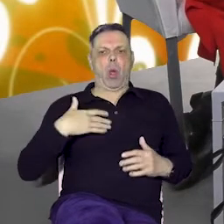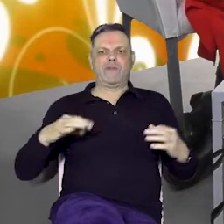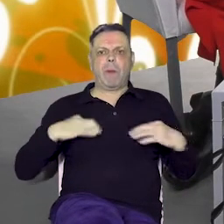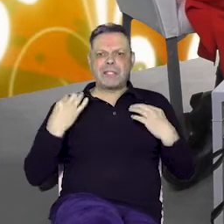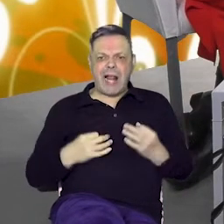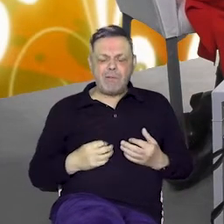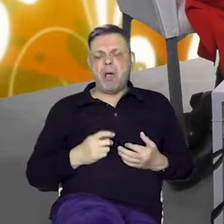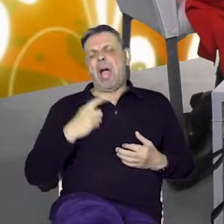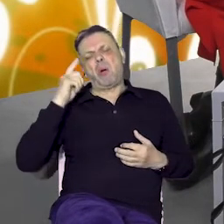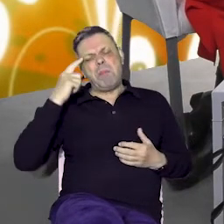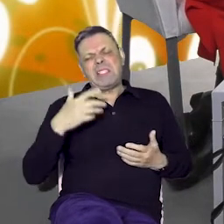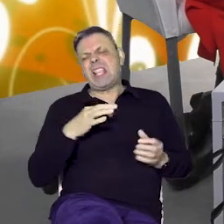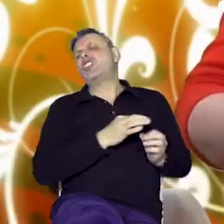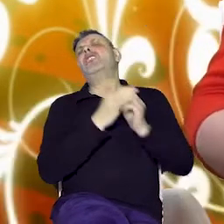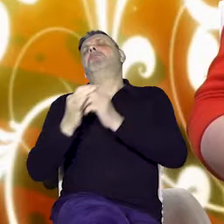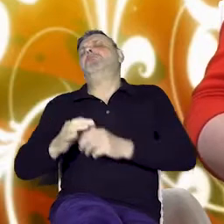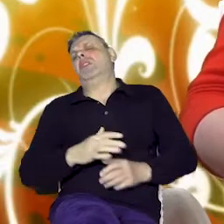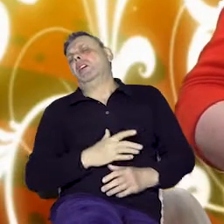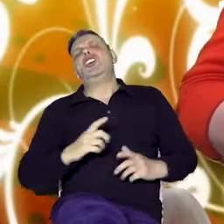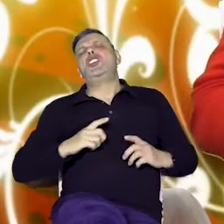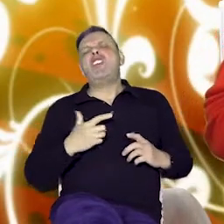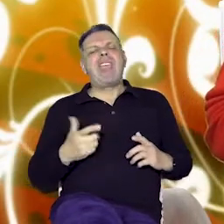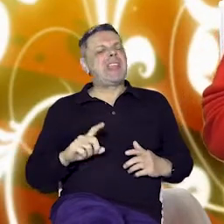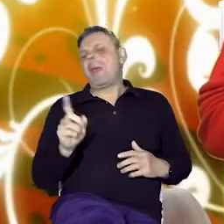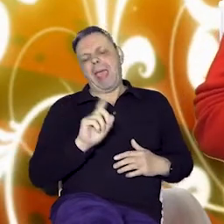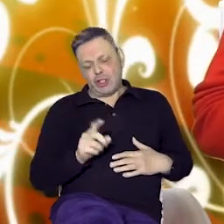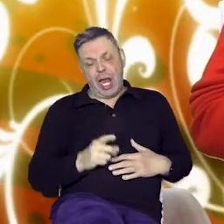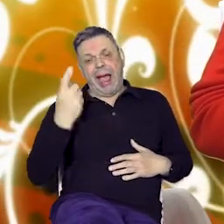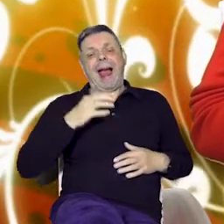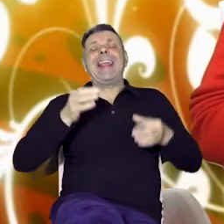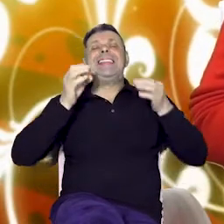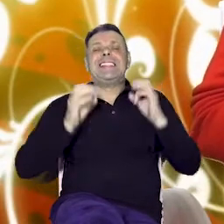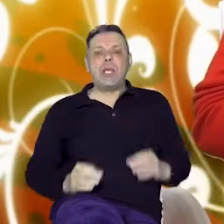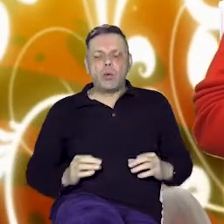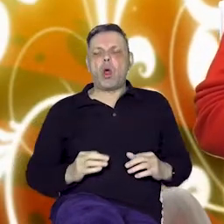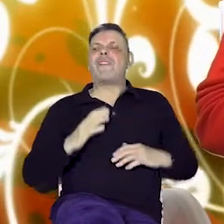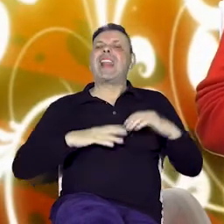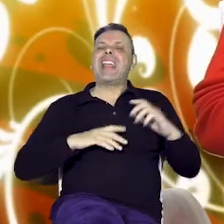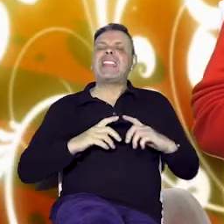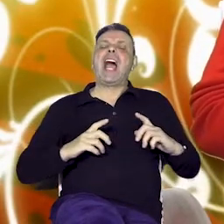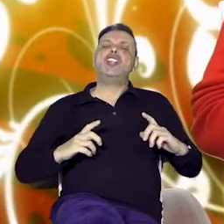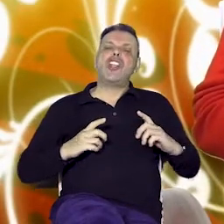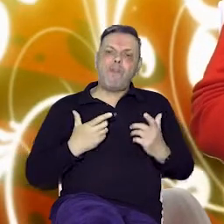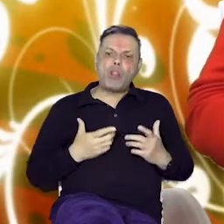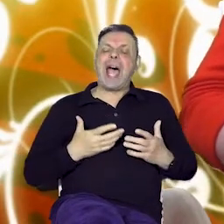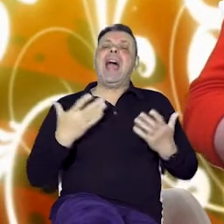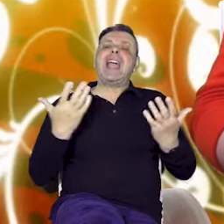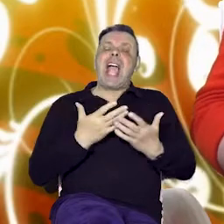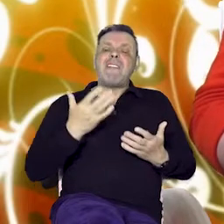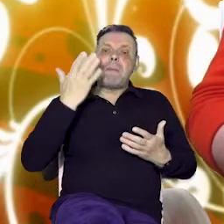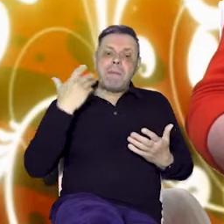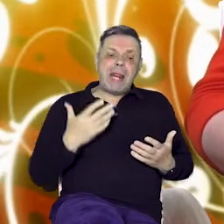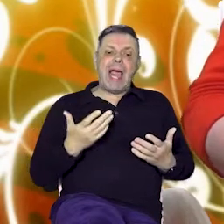ako smatra da će vječno živjeti zdravo, neće, ali sigurno mu nije ni kvaliteta života onakva kakva bi bila da